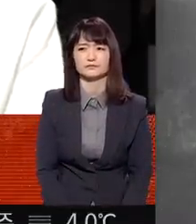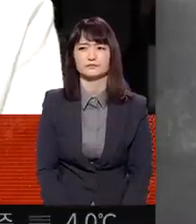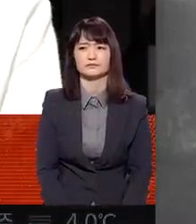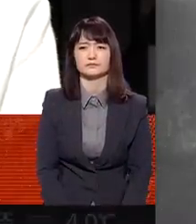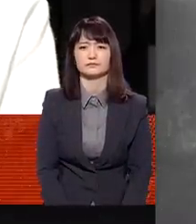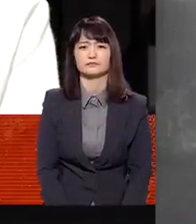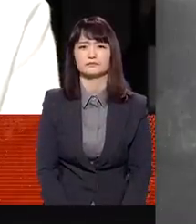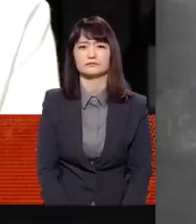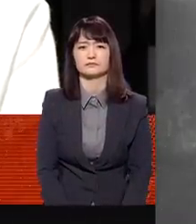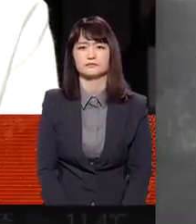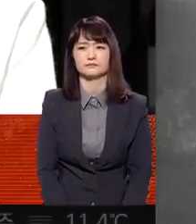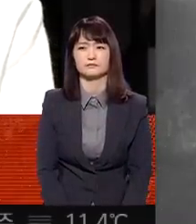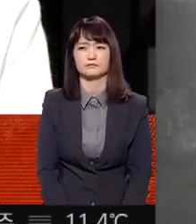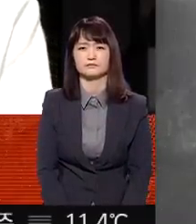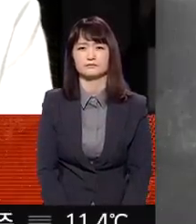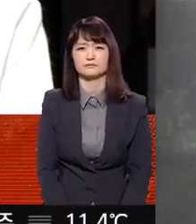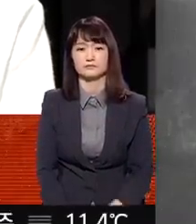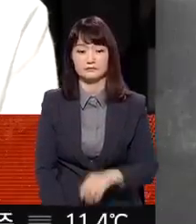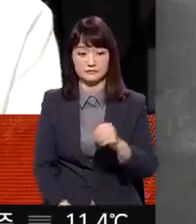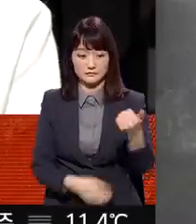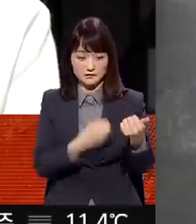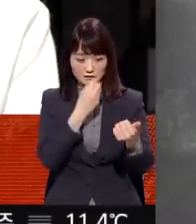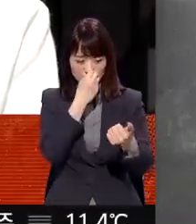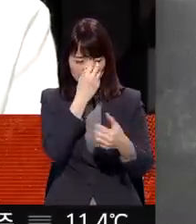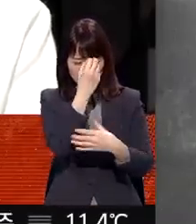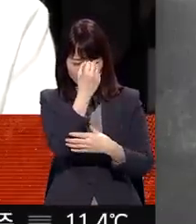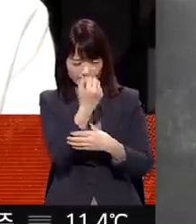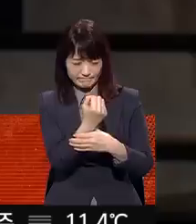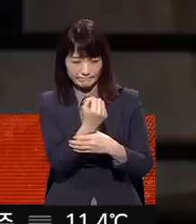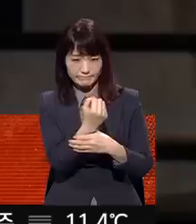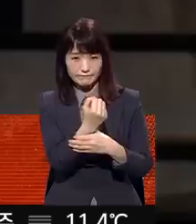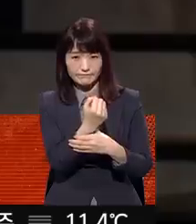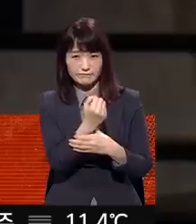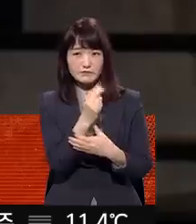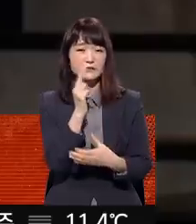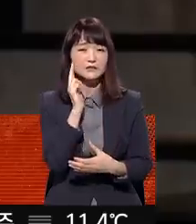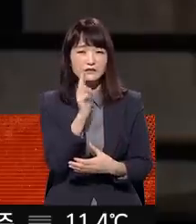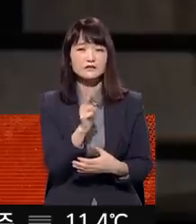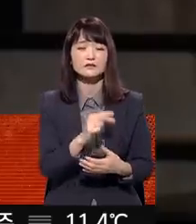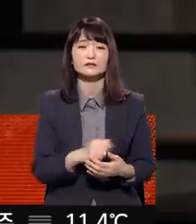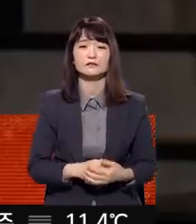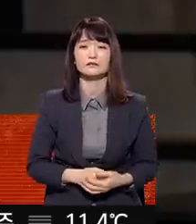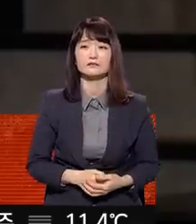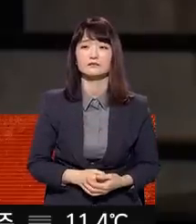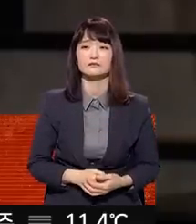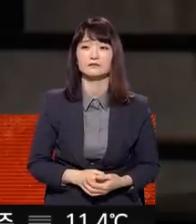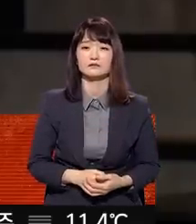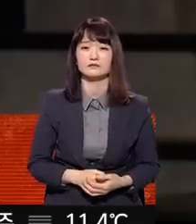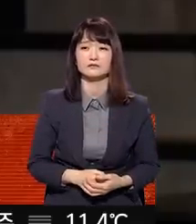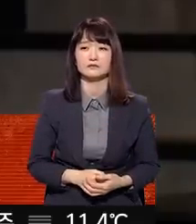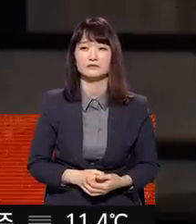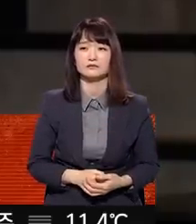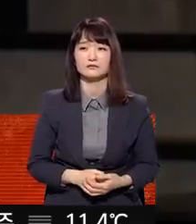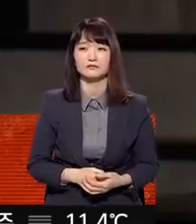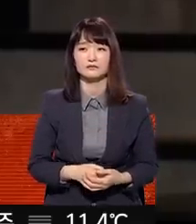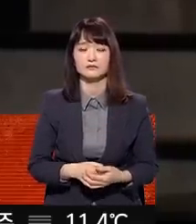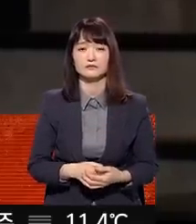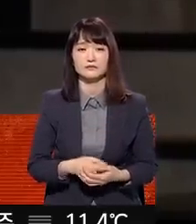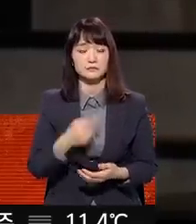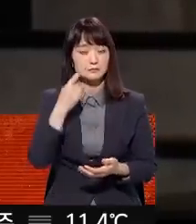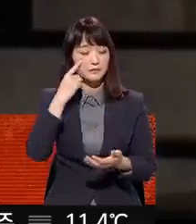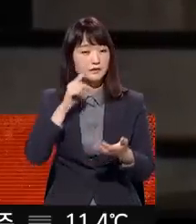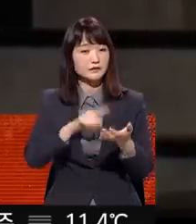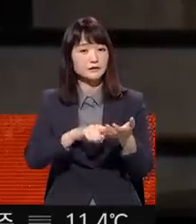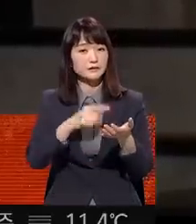그렇죠. 당연히 시신이 부패하는 등 여러 가지 이제 문제가 심각했습니다. 근데 더 이제 드러나지 않을 수도